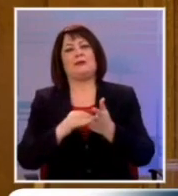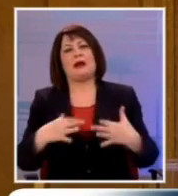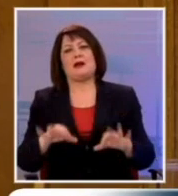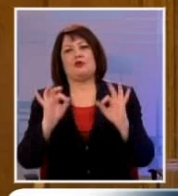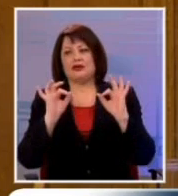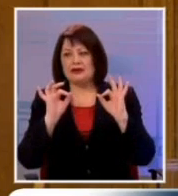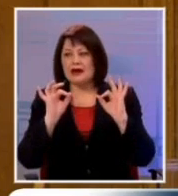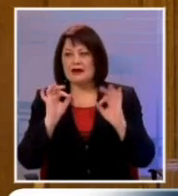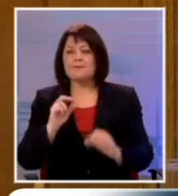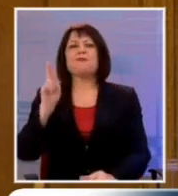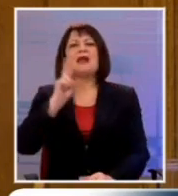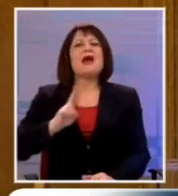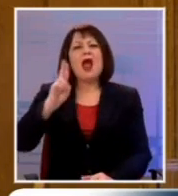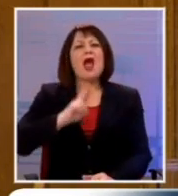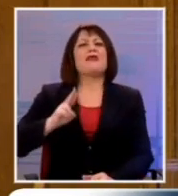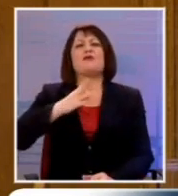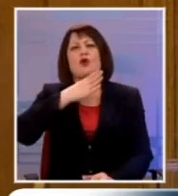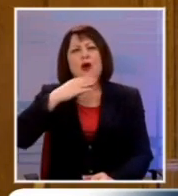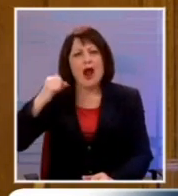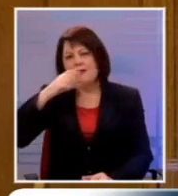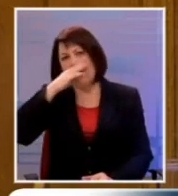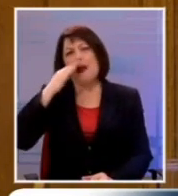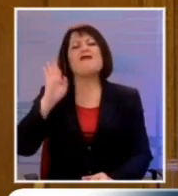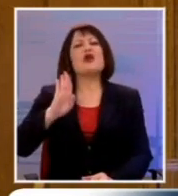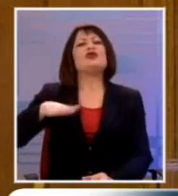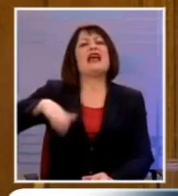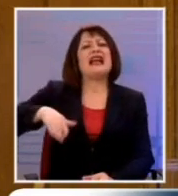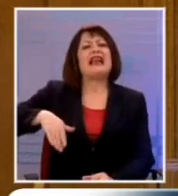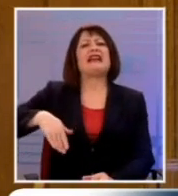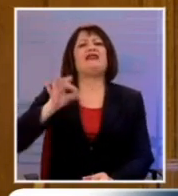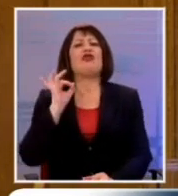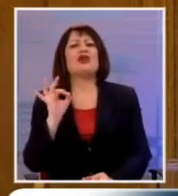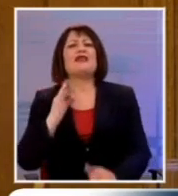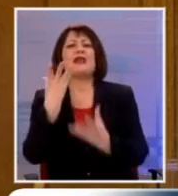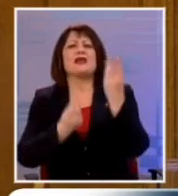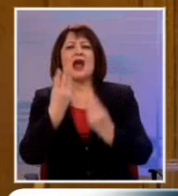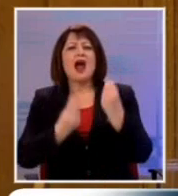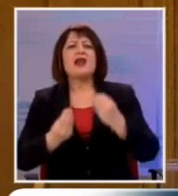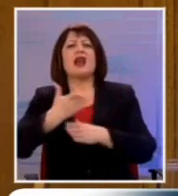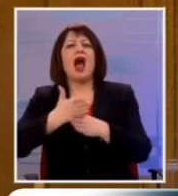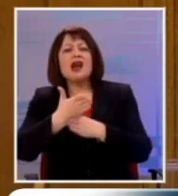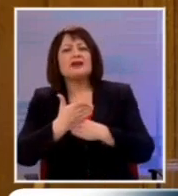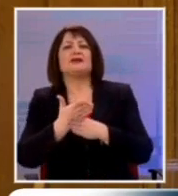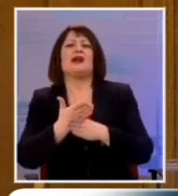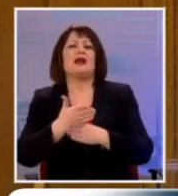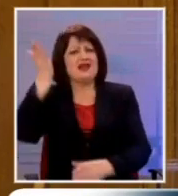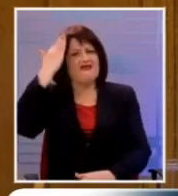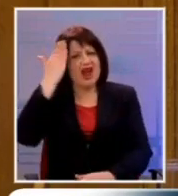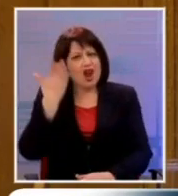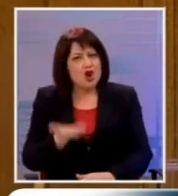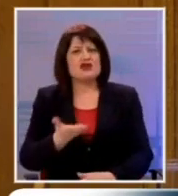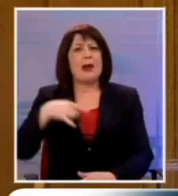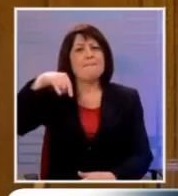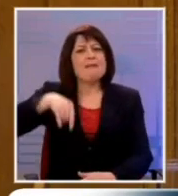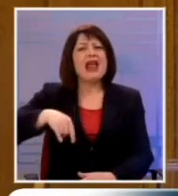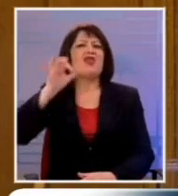το Ρέθυμνο, το Λασίθι, τα Χανιά, τη Βιωτία, τη Φωκίδα, τα Γιάννενα, την Άρτα, την Κεφαλονιά, την